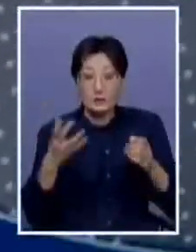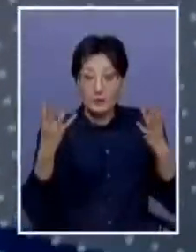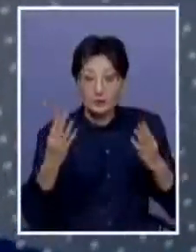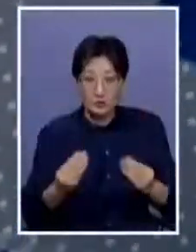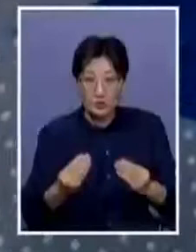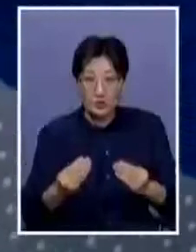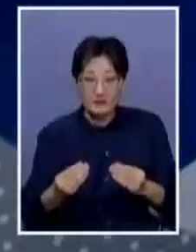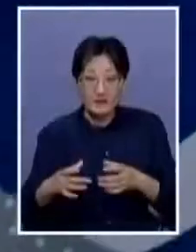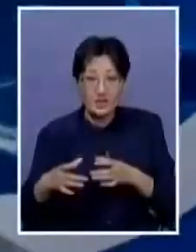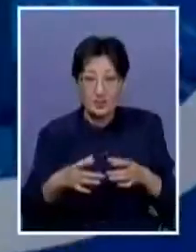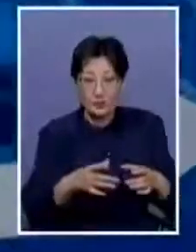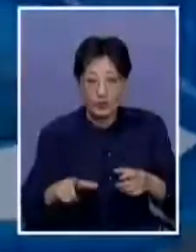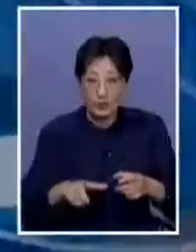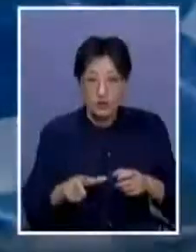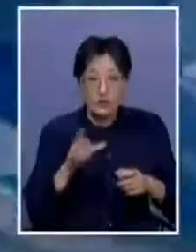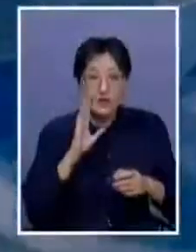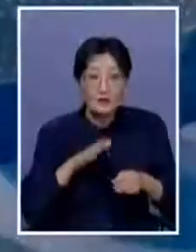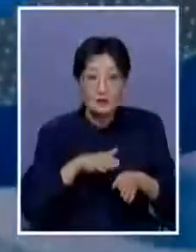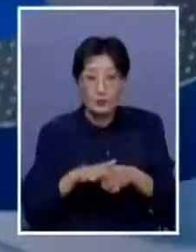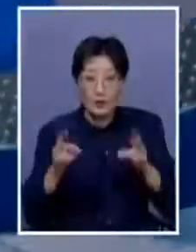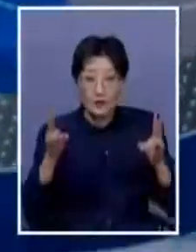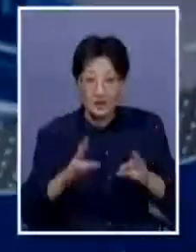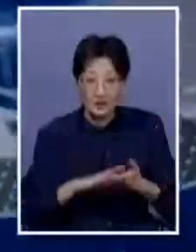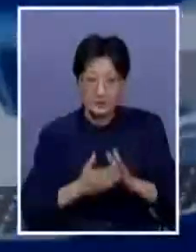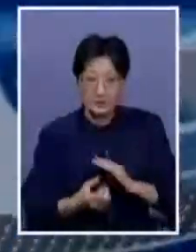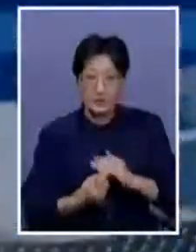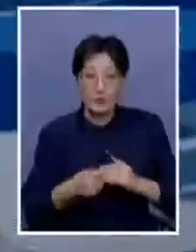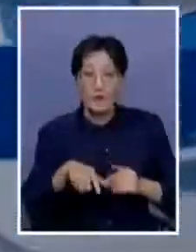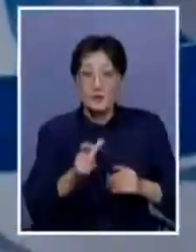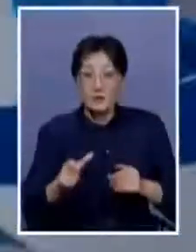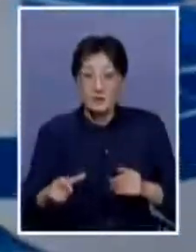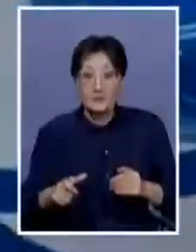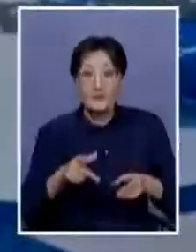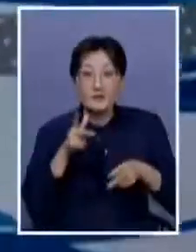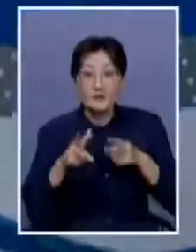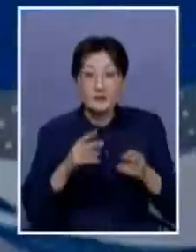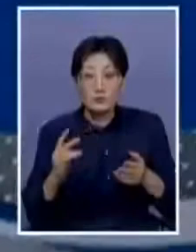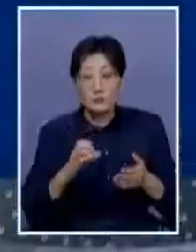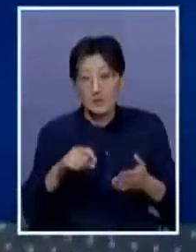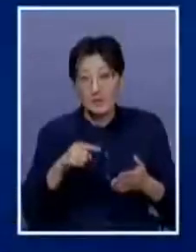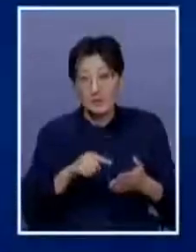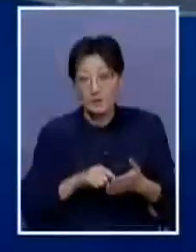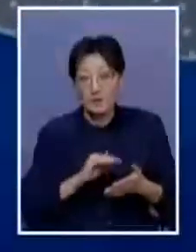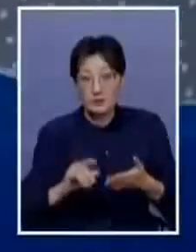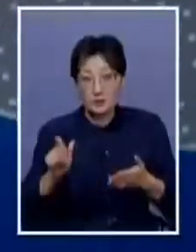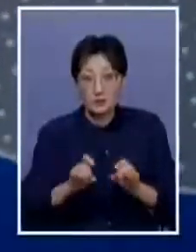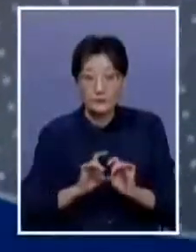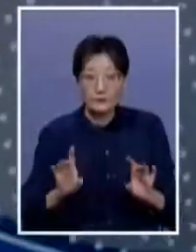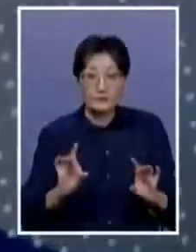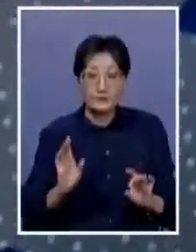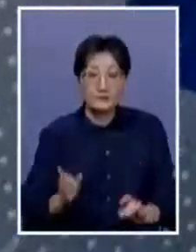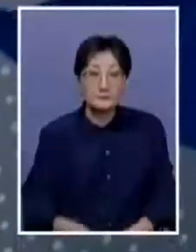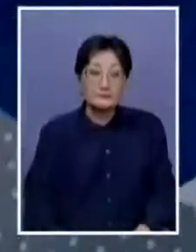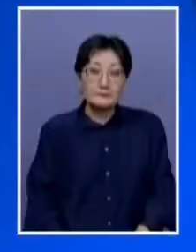шұрық тесік, шұңқыр жолдарға су толып апаттық жағдайлар туындайды. Тұрғындардың өкпе назын елордалық тілші Салтанат Нысанбек тыңдап